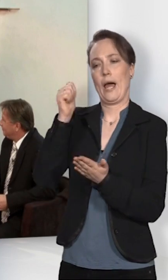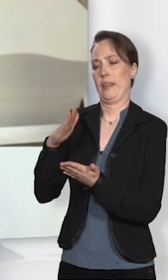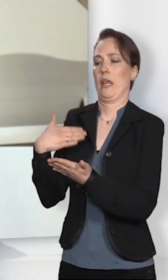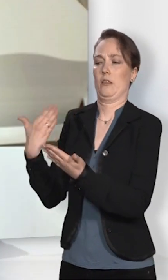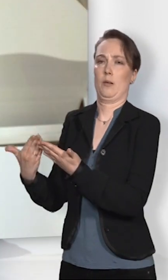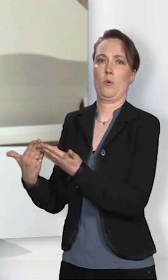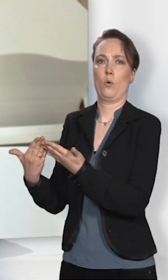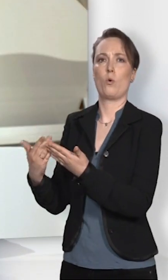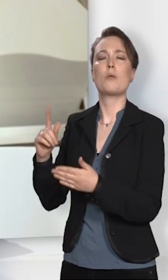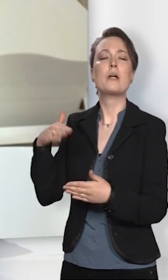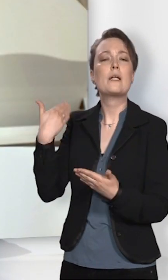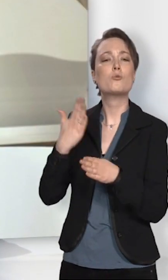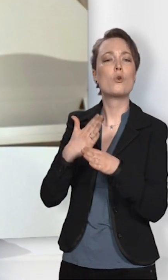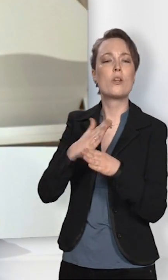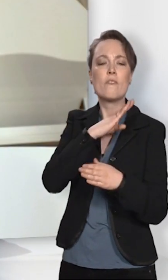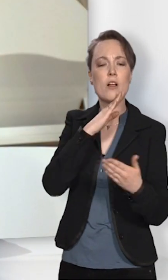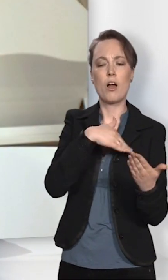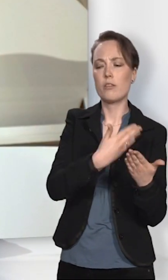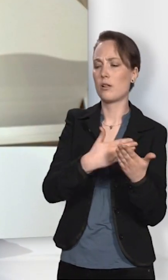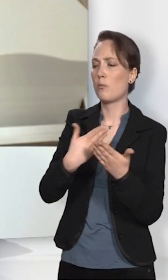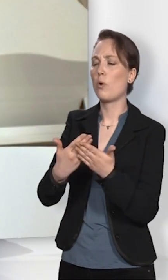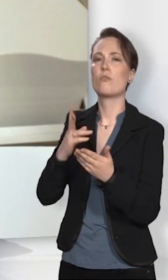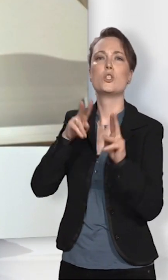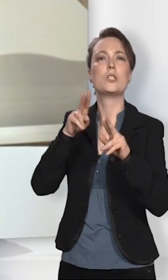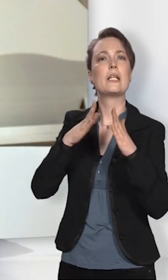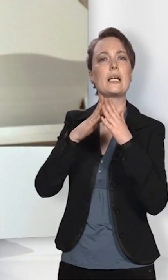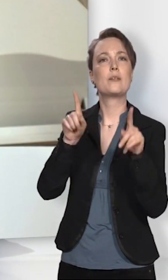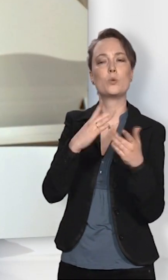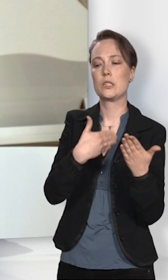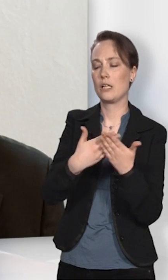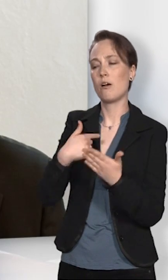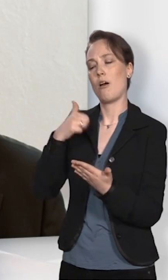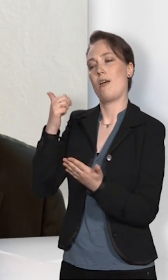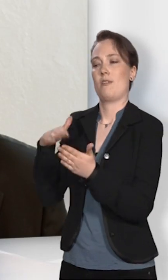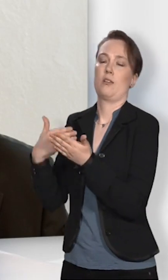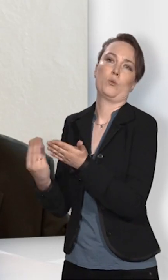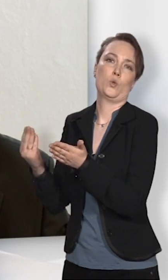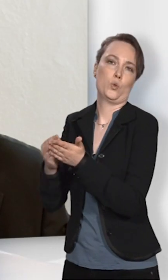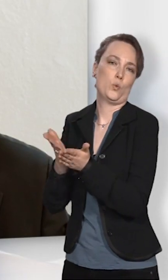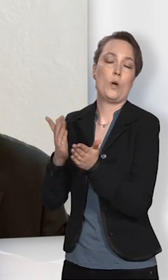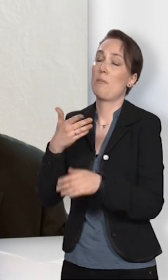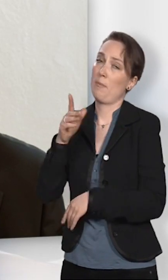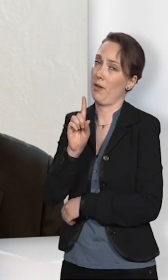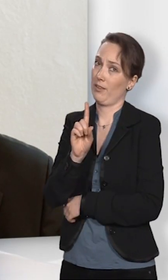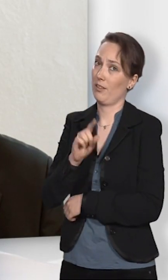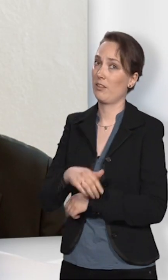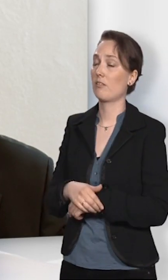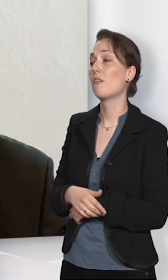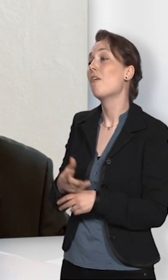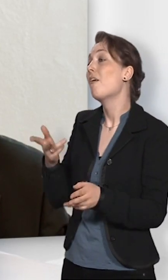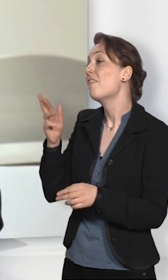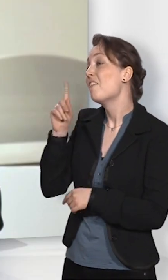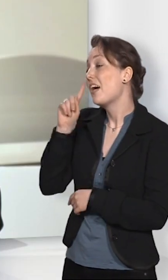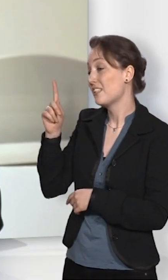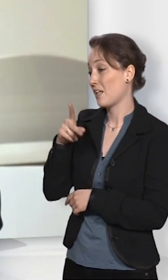dem großen Kreis der Kirchenmusiker machen kann, aber auch mehr nicht. Wer weiß, Paul Gerhardt ist ja jetzt auch erst so richtig